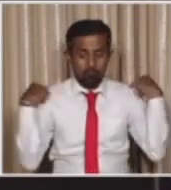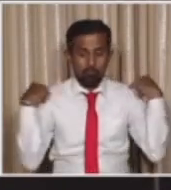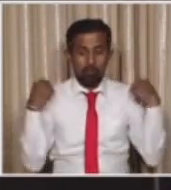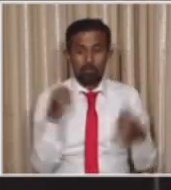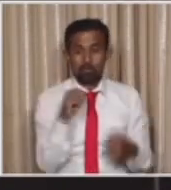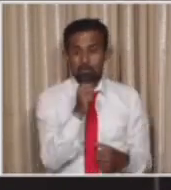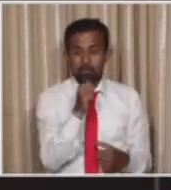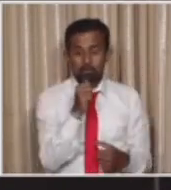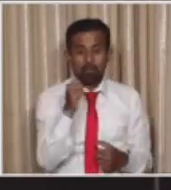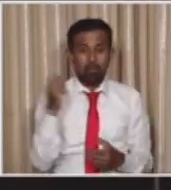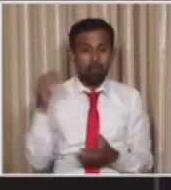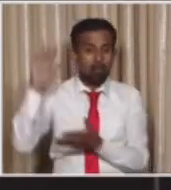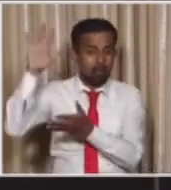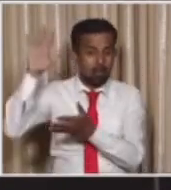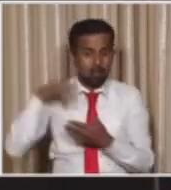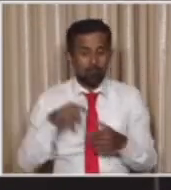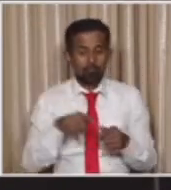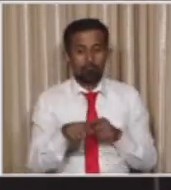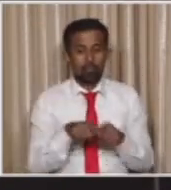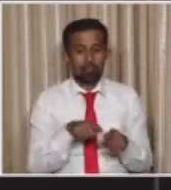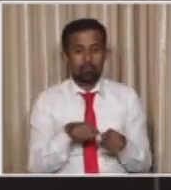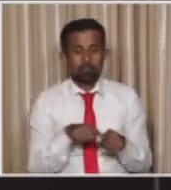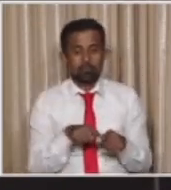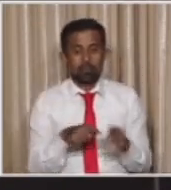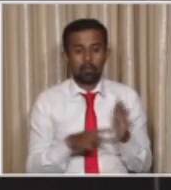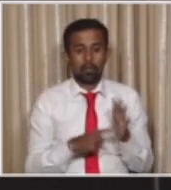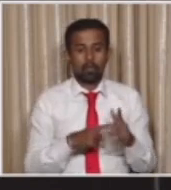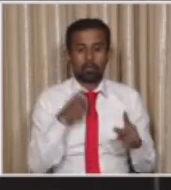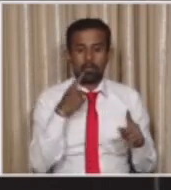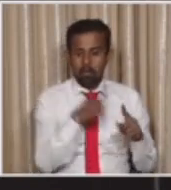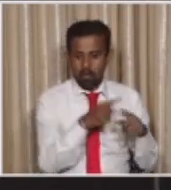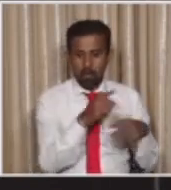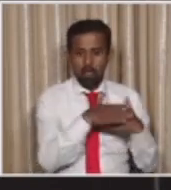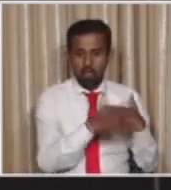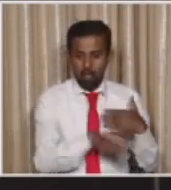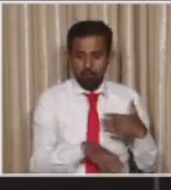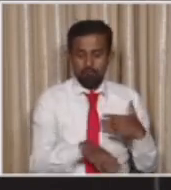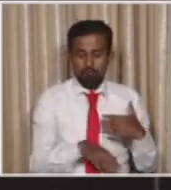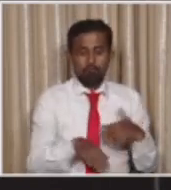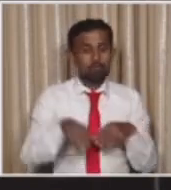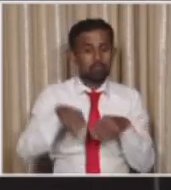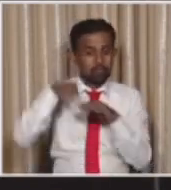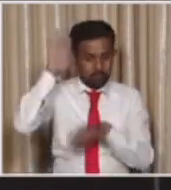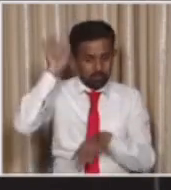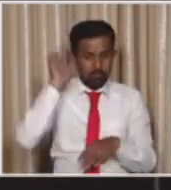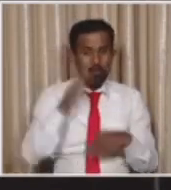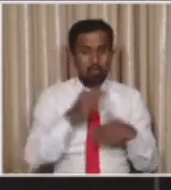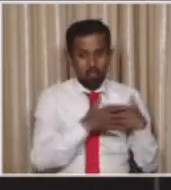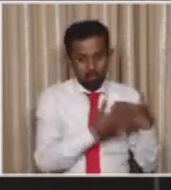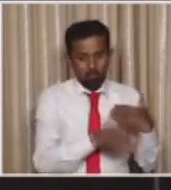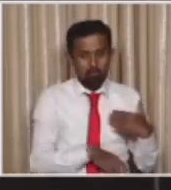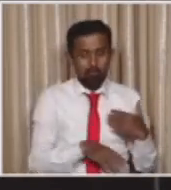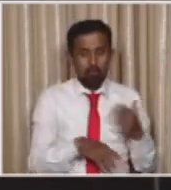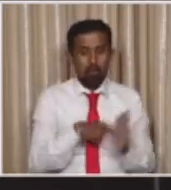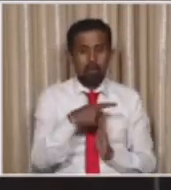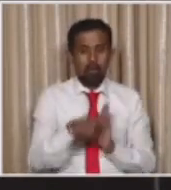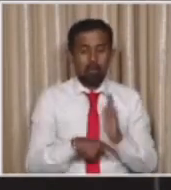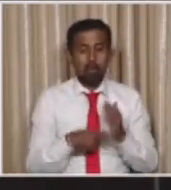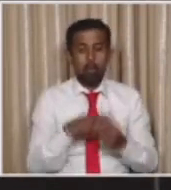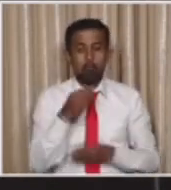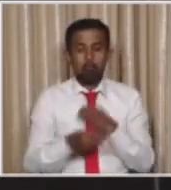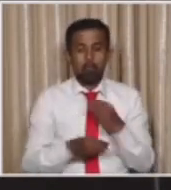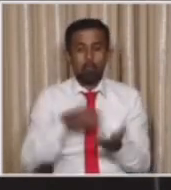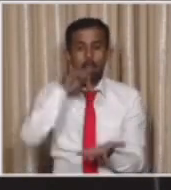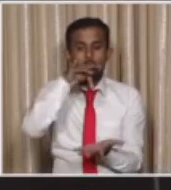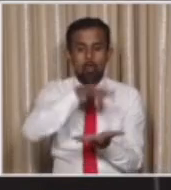කළා. ඉතින් මේ සියල්ලටම ඇත්ත වශයෙන්ම අපි බදු අය කළා තියෙනවා. ඒ දවස්වල ඉතාම පැහැදිලි ලෙස අපේ රට වෙළඳ මධ්‍යස්ථානයක්